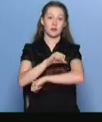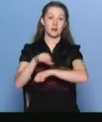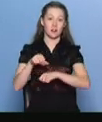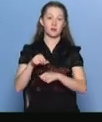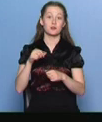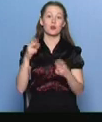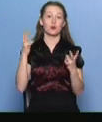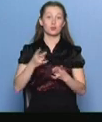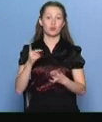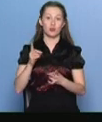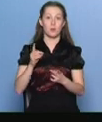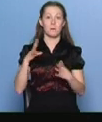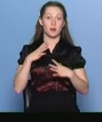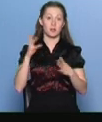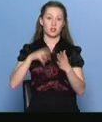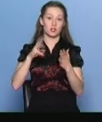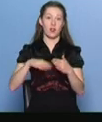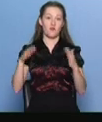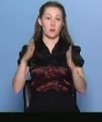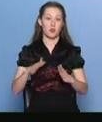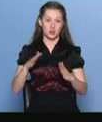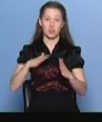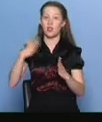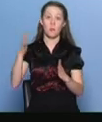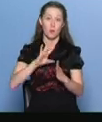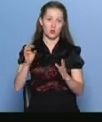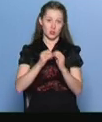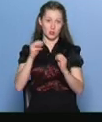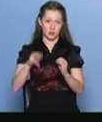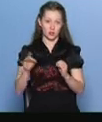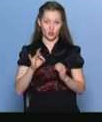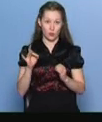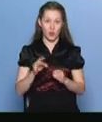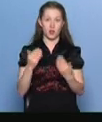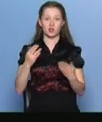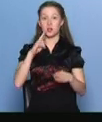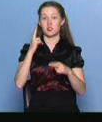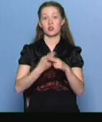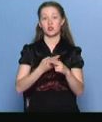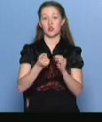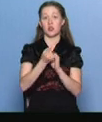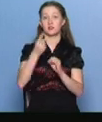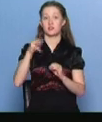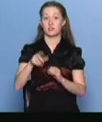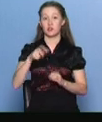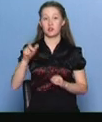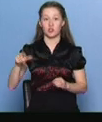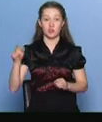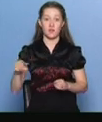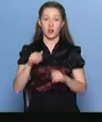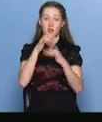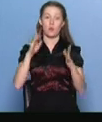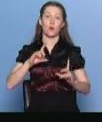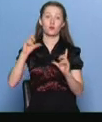невыездной список может любой человек, чей долг превысил 10 тысяч рублей. О том, как избежать неприятной ситуации и не испортить себе